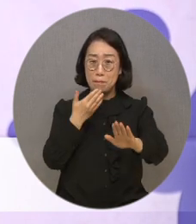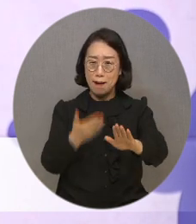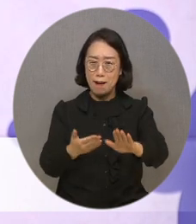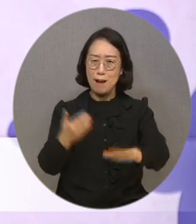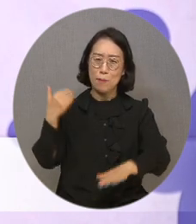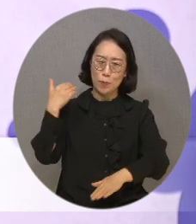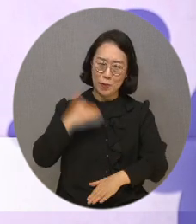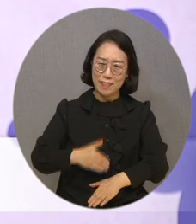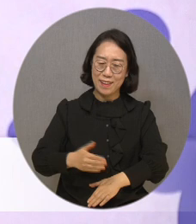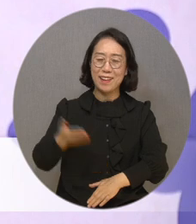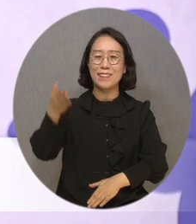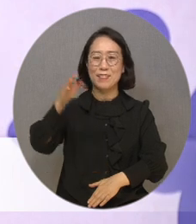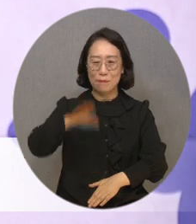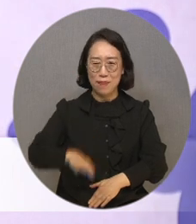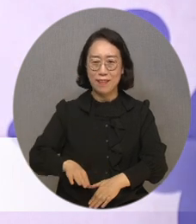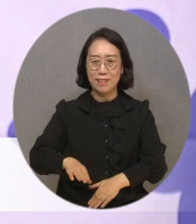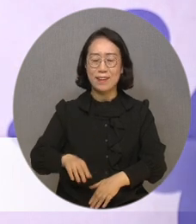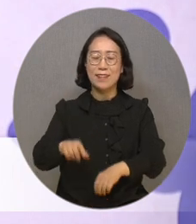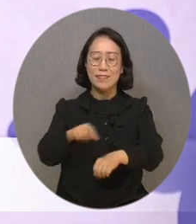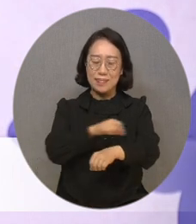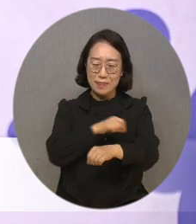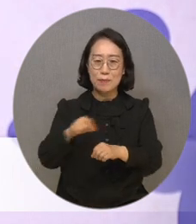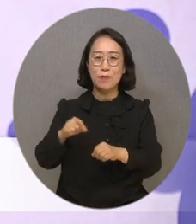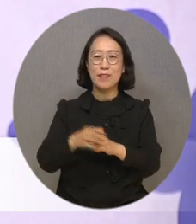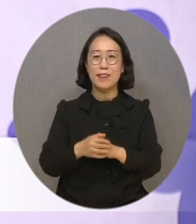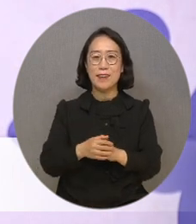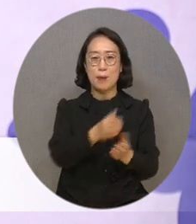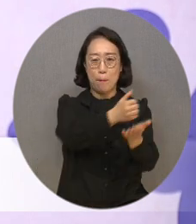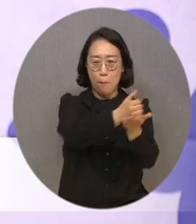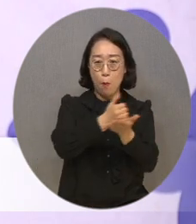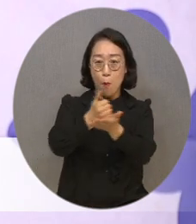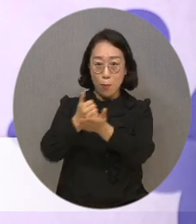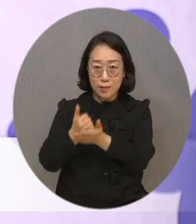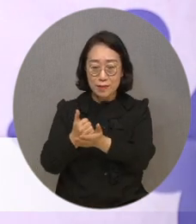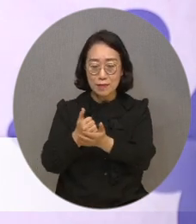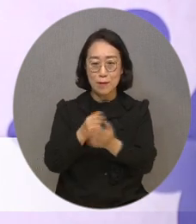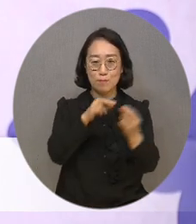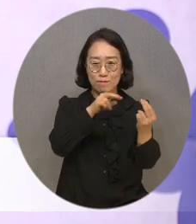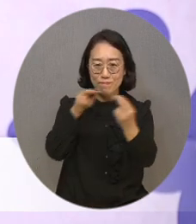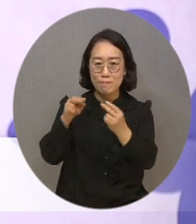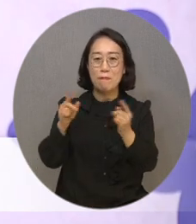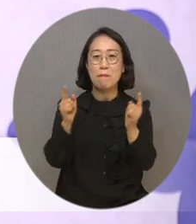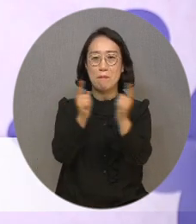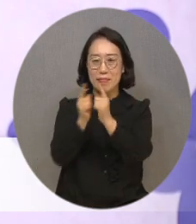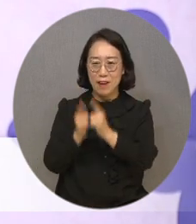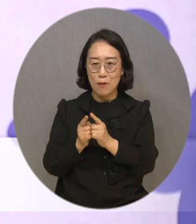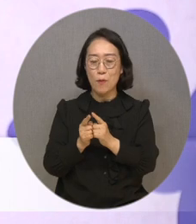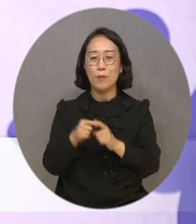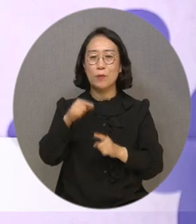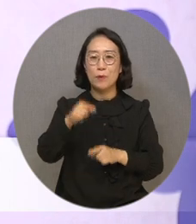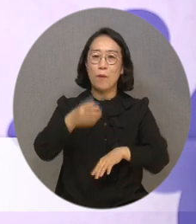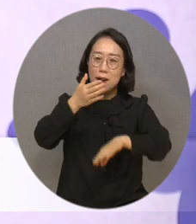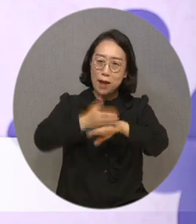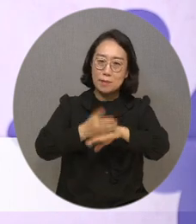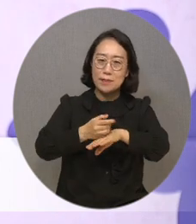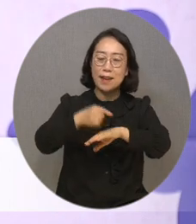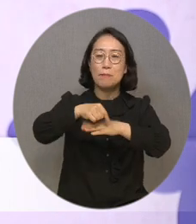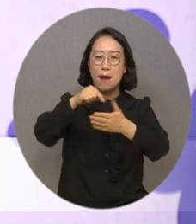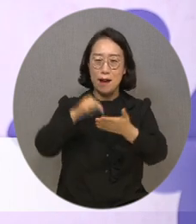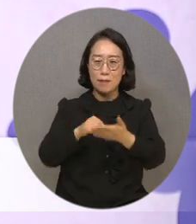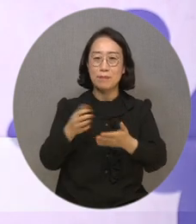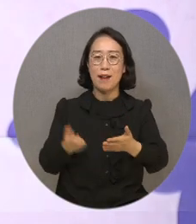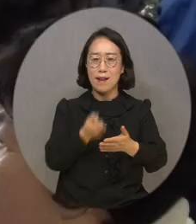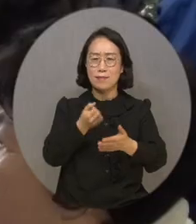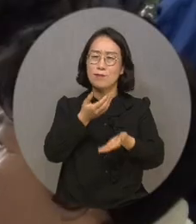날을 기념을 해서 또 이렇게 한번 모시고 또 한번 뵙고 해서 감사함을 또 잃지 않도록 하는 것이 우리 후대가